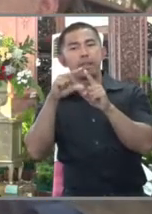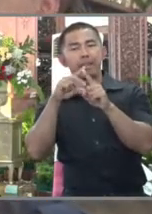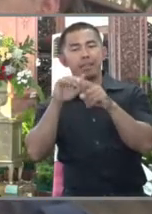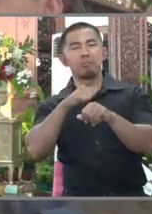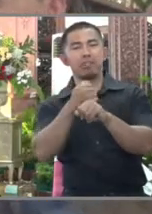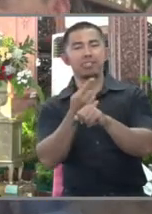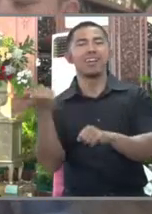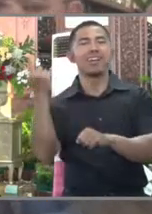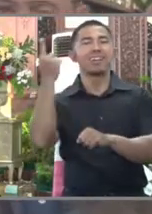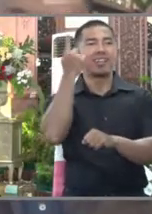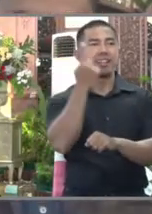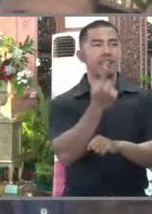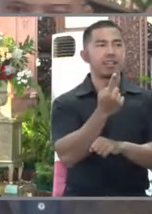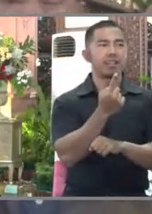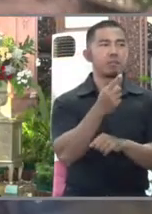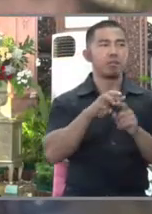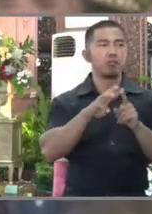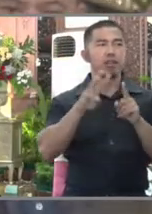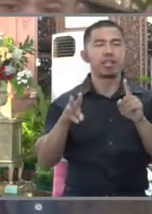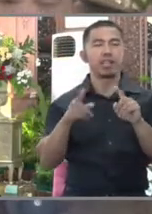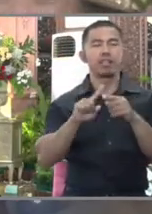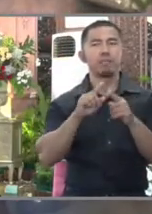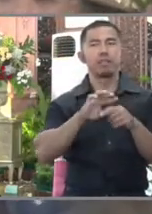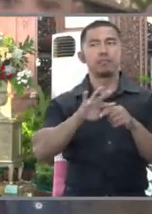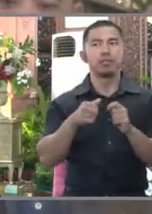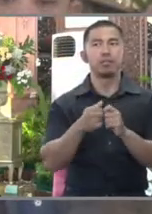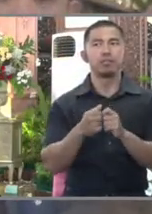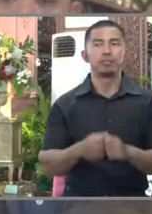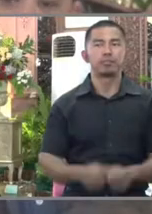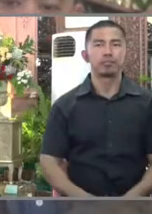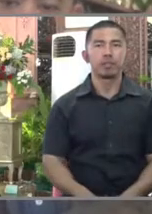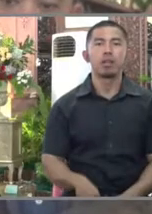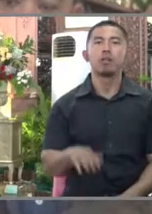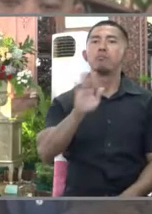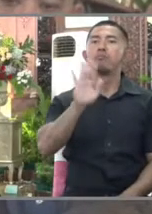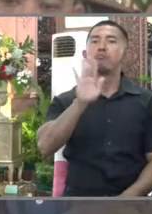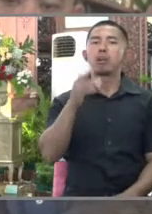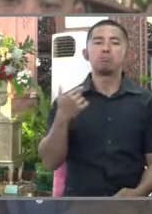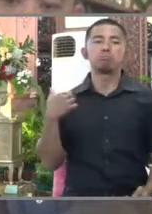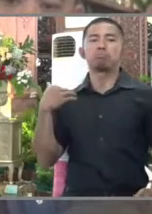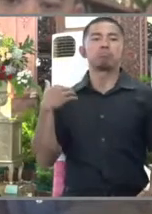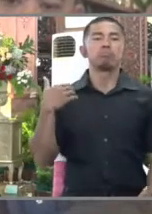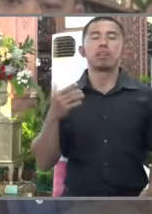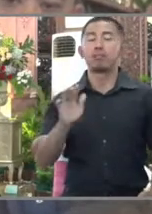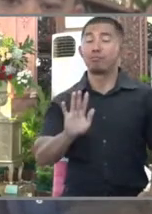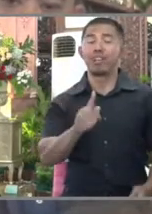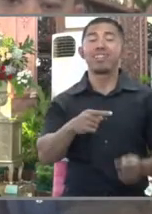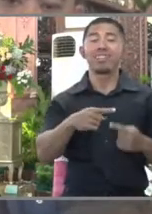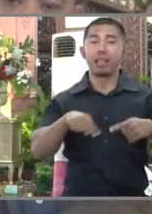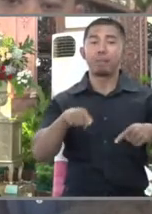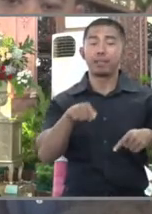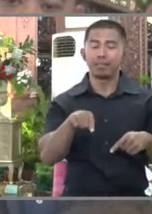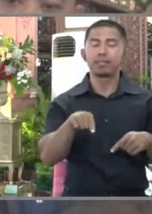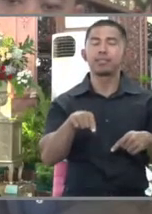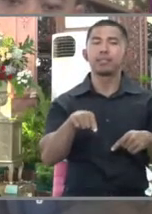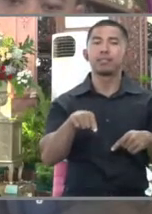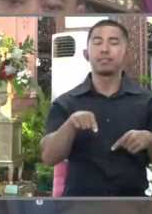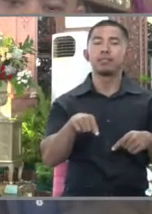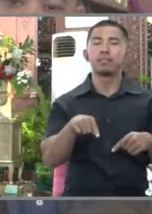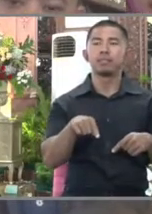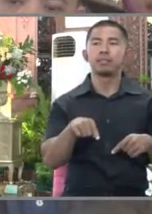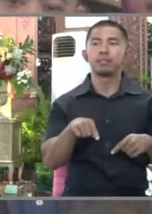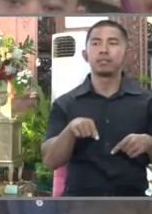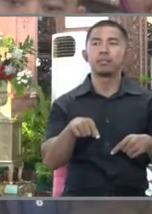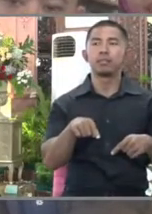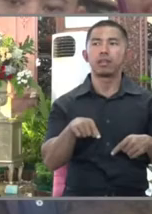hadir mewakili teman-teman. Bukan kami pamer, tapi ini bagian daripada